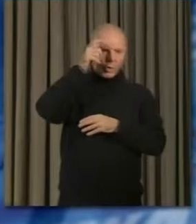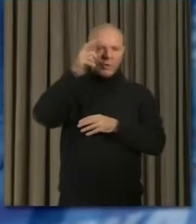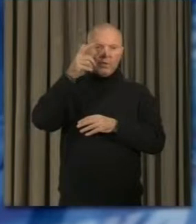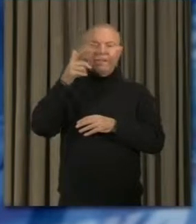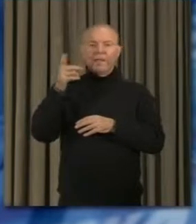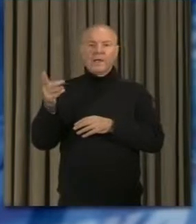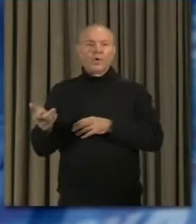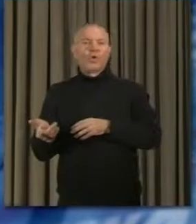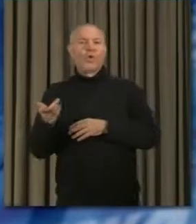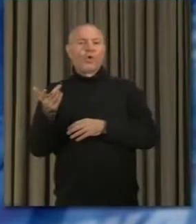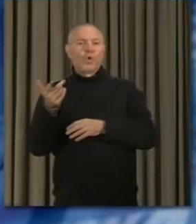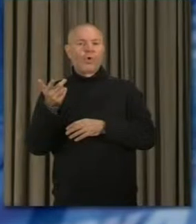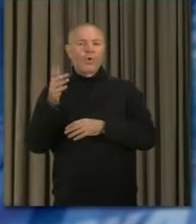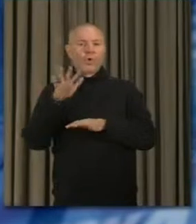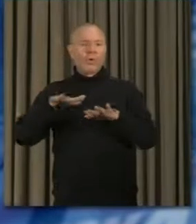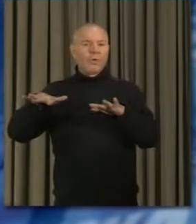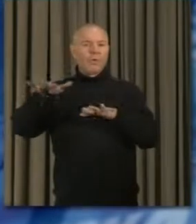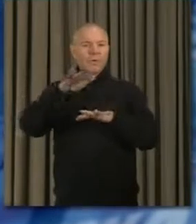piazza.